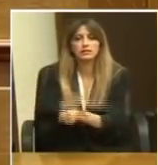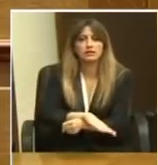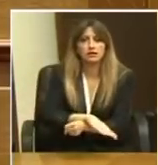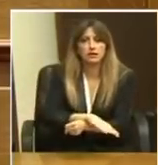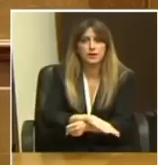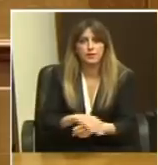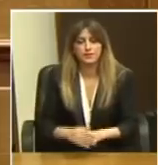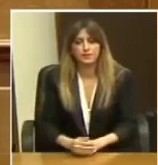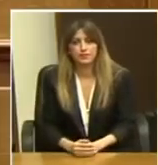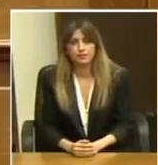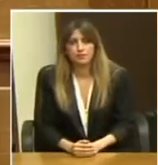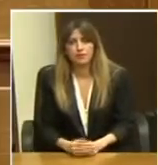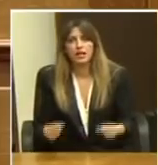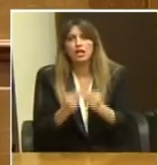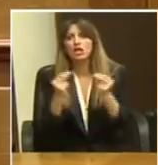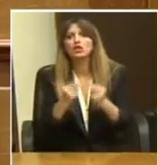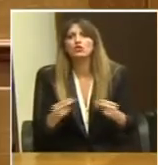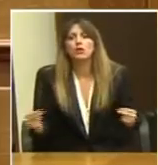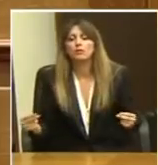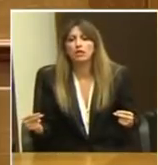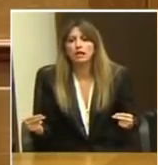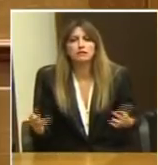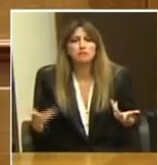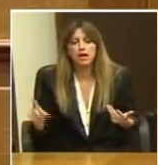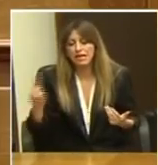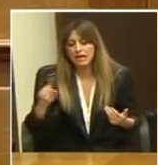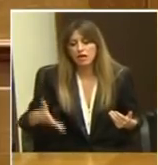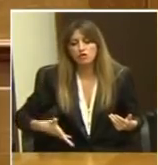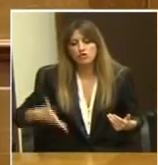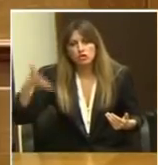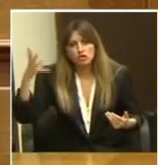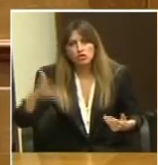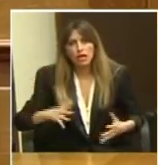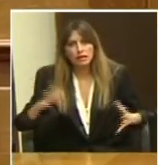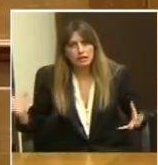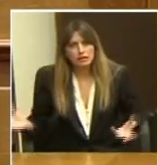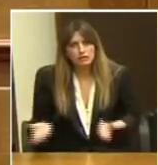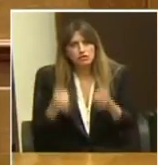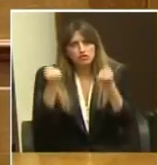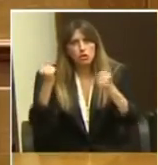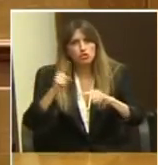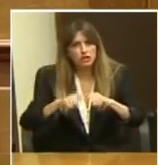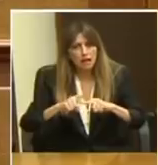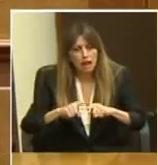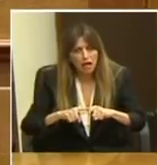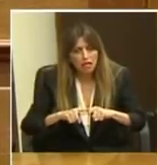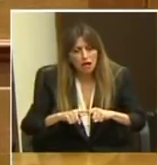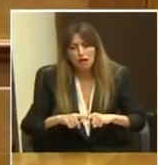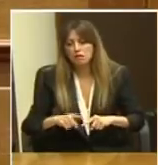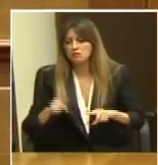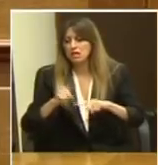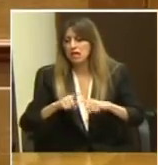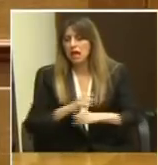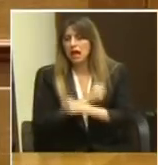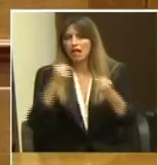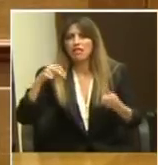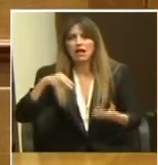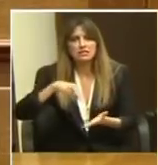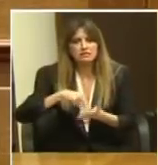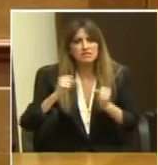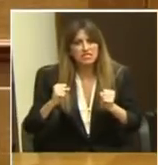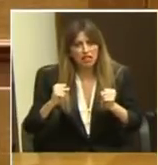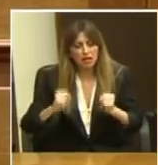σωθεί πολιτικά, αν διαφορεί, αν και θα αποσταθεροποιηθεί η χώρα και η πορεία και η ανάπτυξή της. Πολιτική